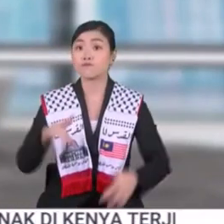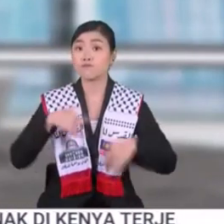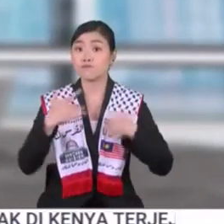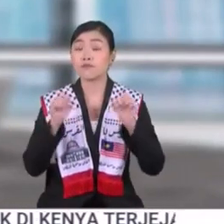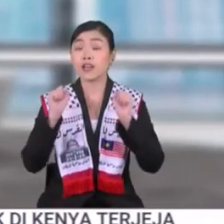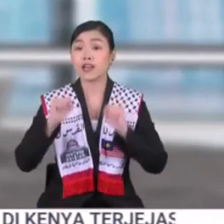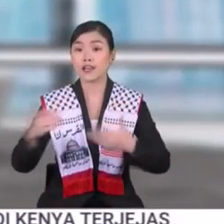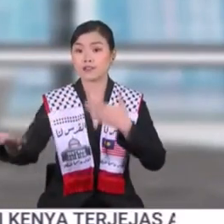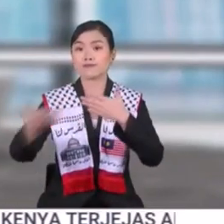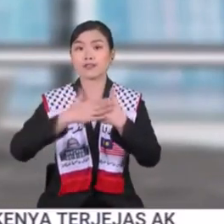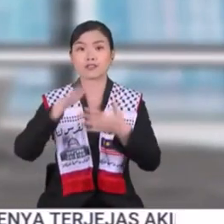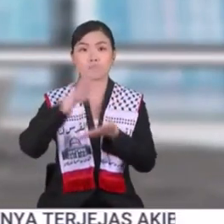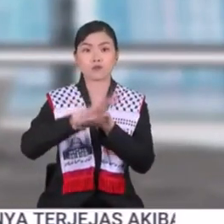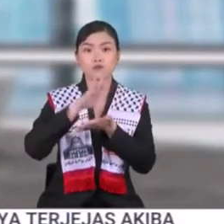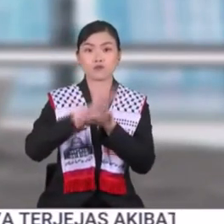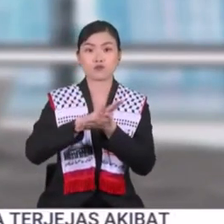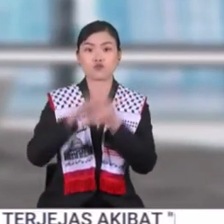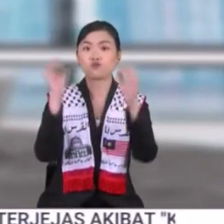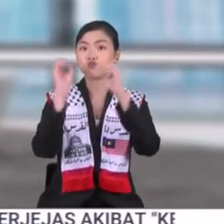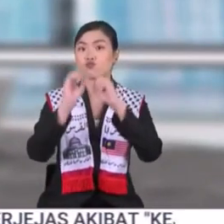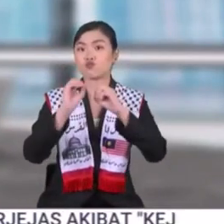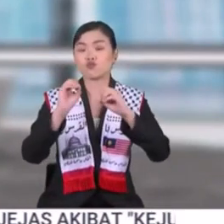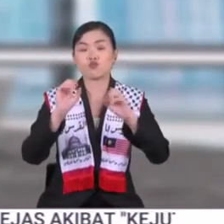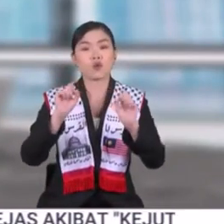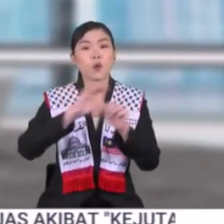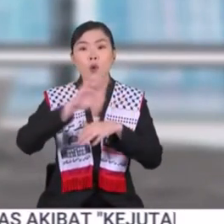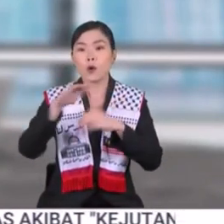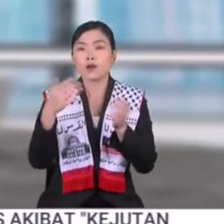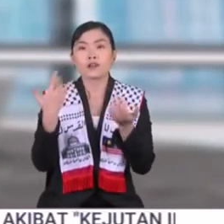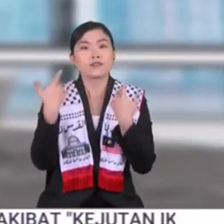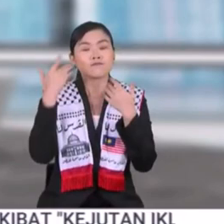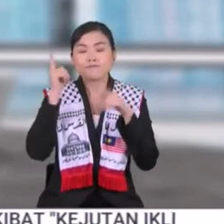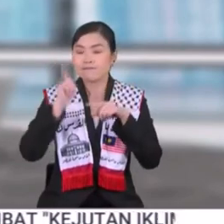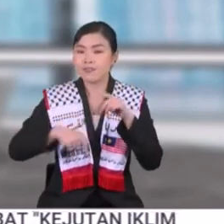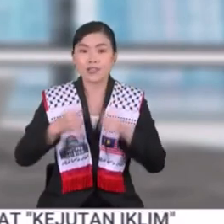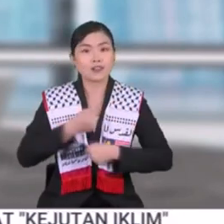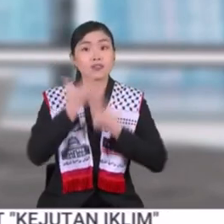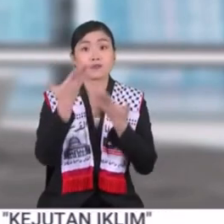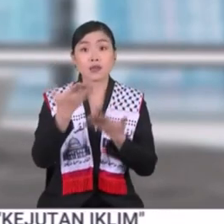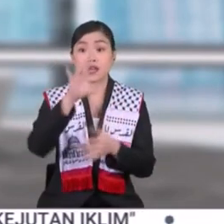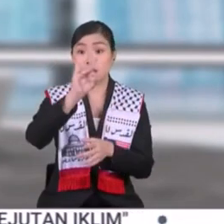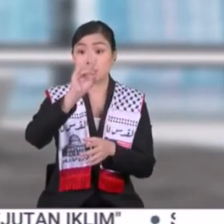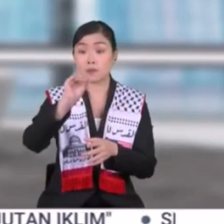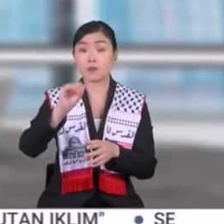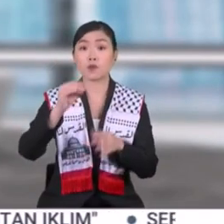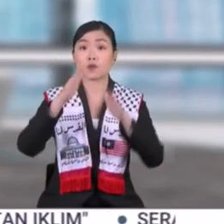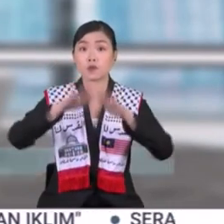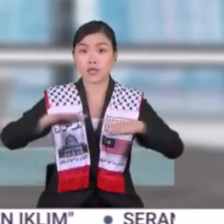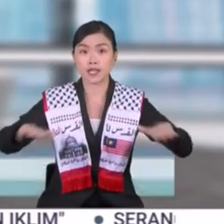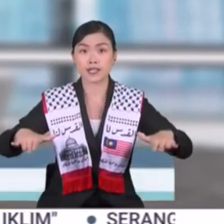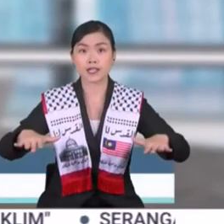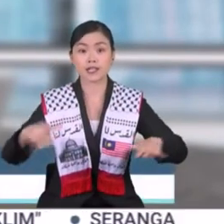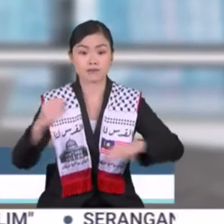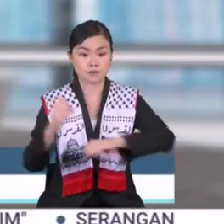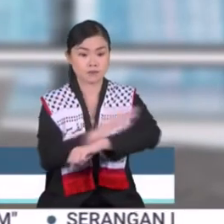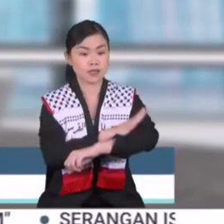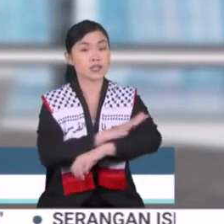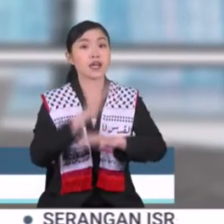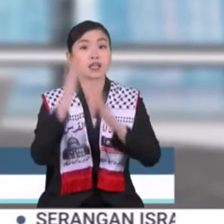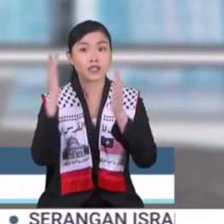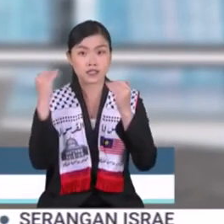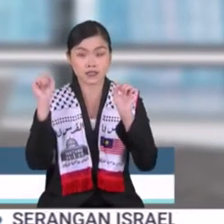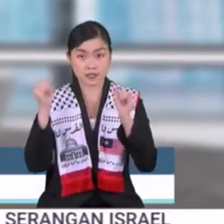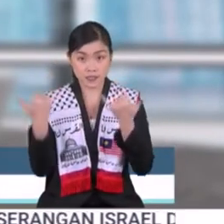Teruja dapat kembali semula ke sekolah. Tiada apa yang dapat diungkapkan. 80 kanak-kanak kanser yang disahkan sihat dan bakal menyambung